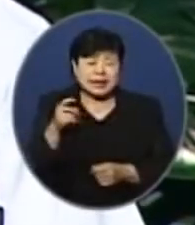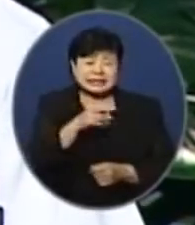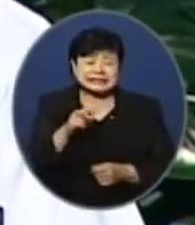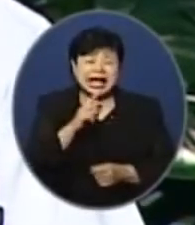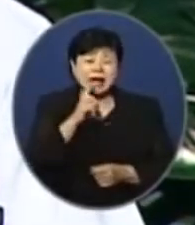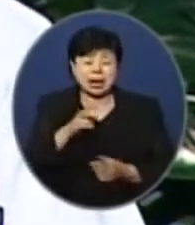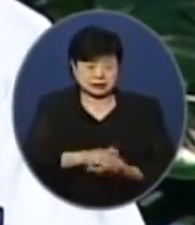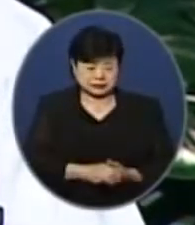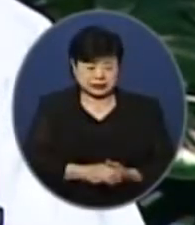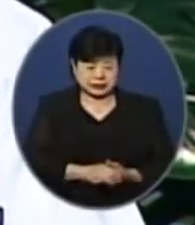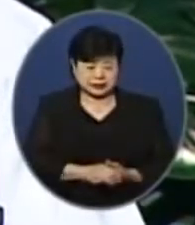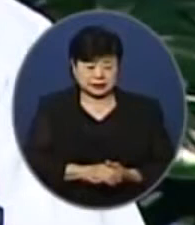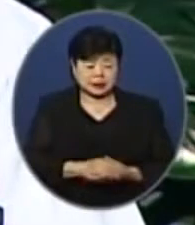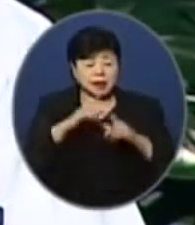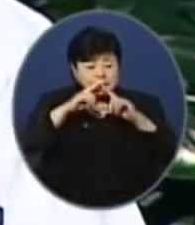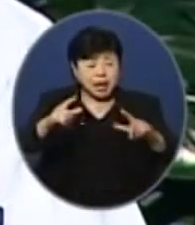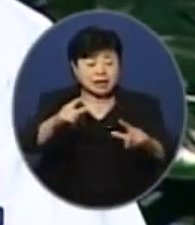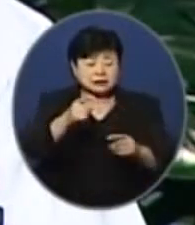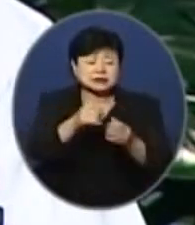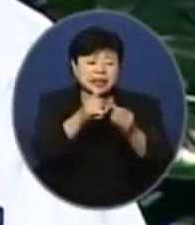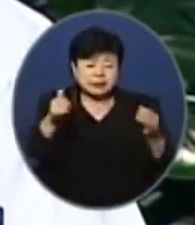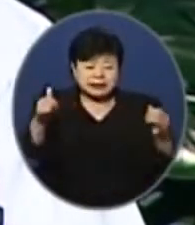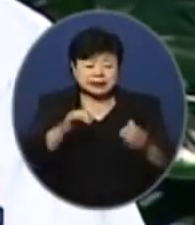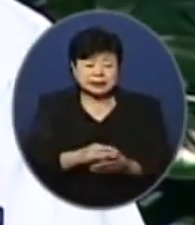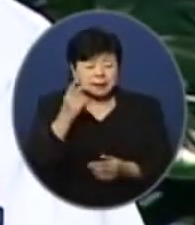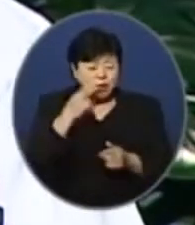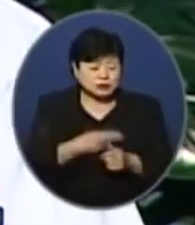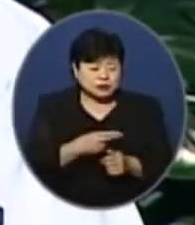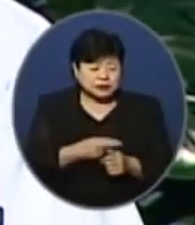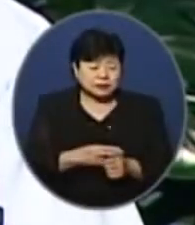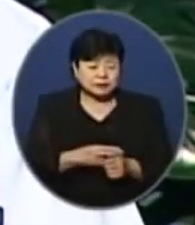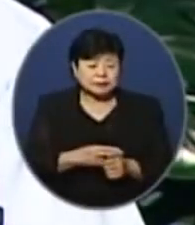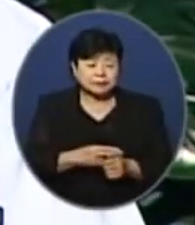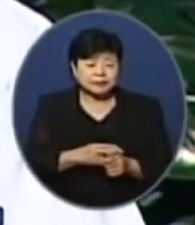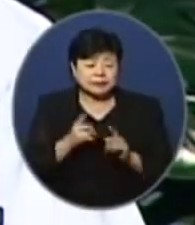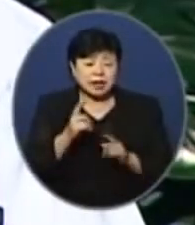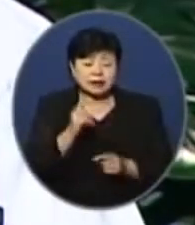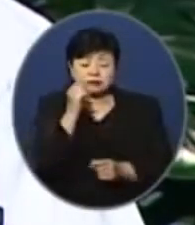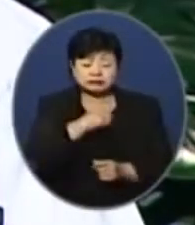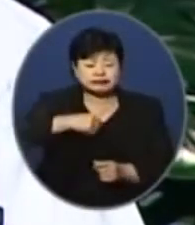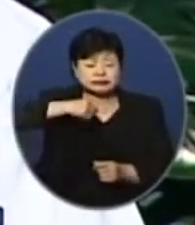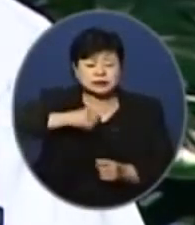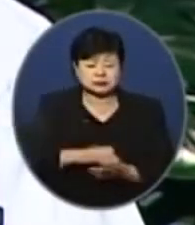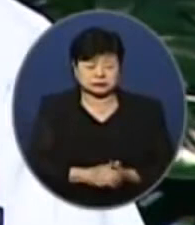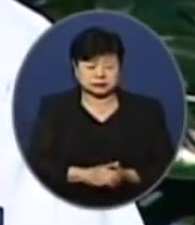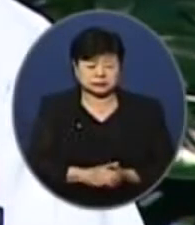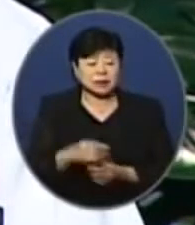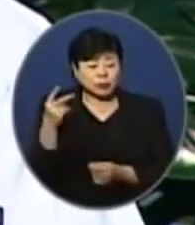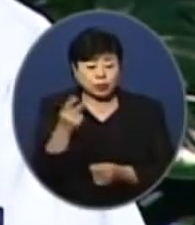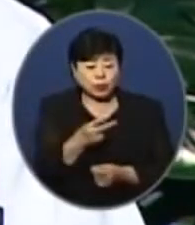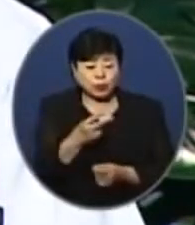때 그들이 사도 바울 말을 거부했습니다. 뿐만